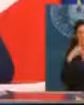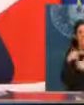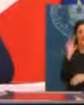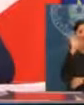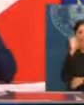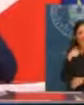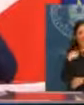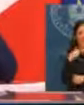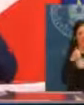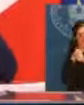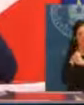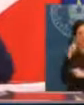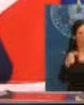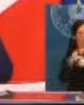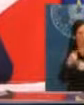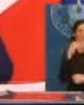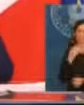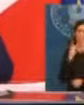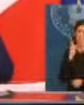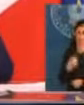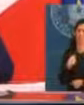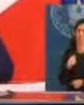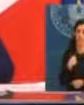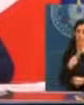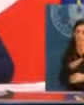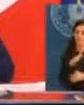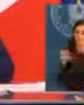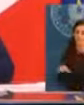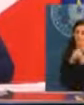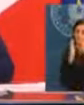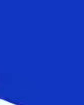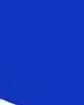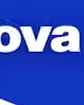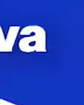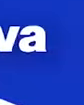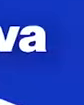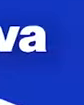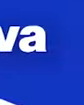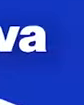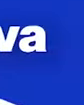conti con la realtà e si guarda in faccia la sofferenza delle persone, non reggono.